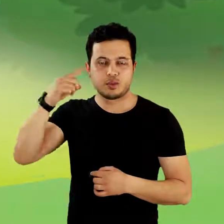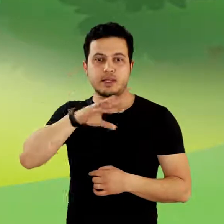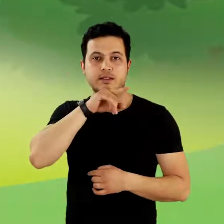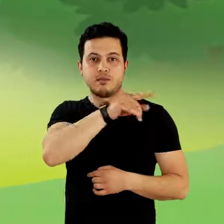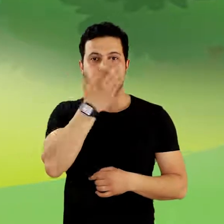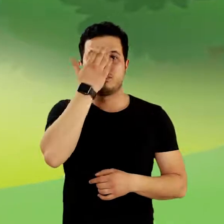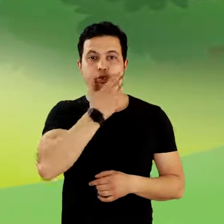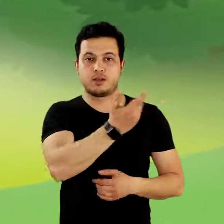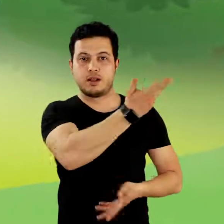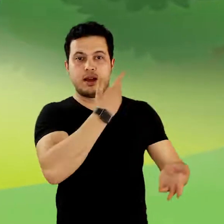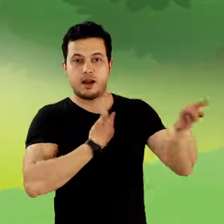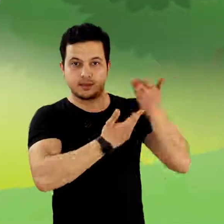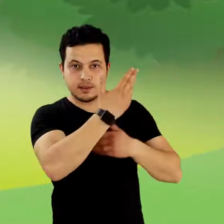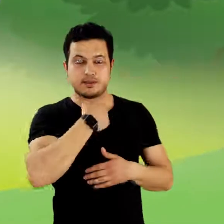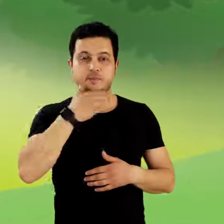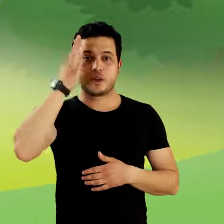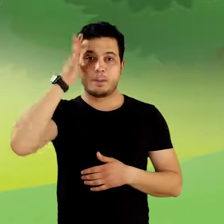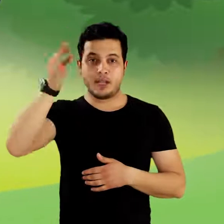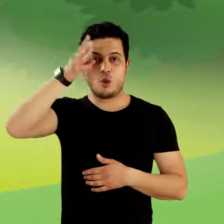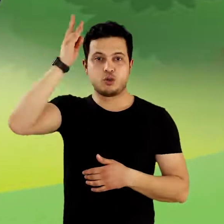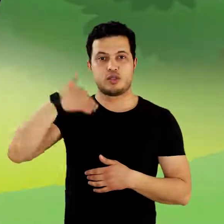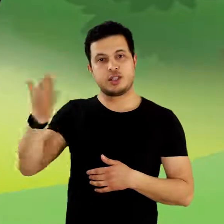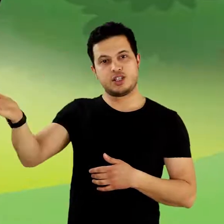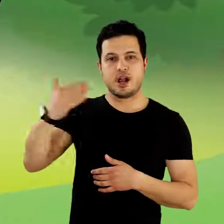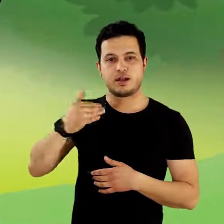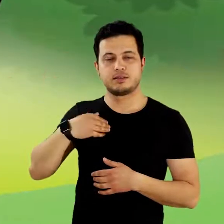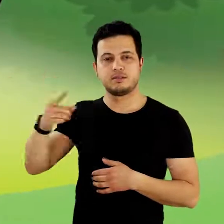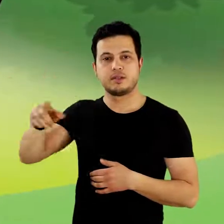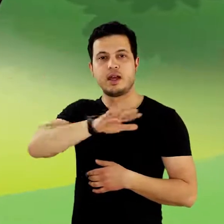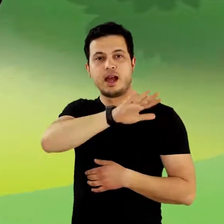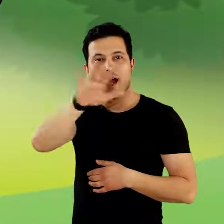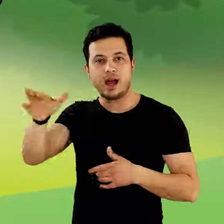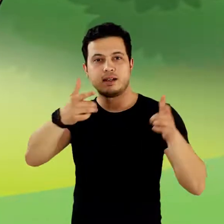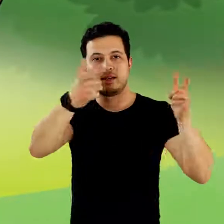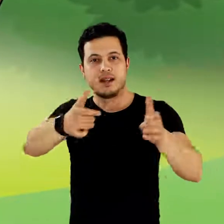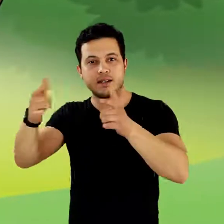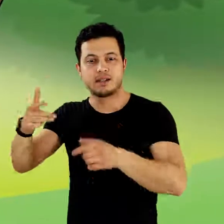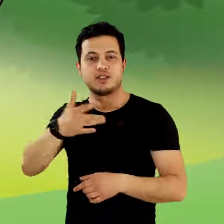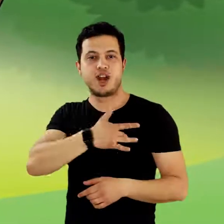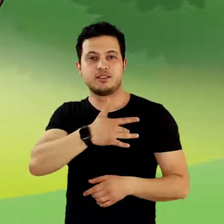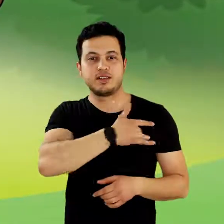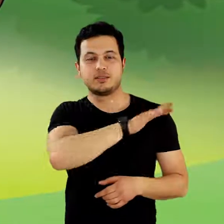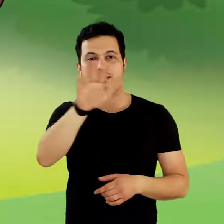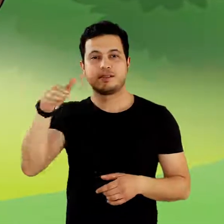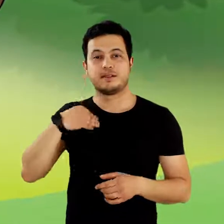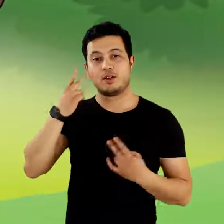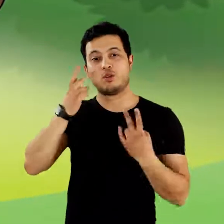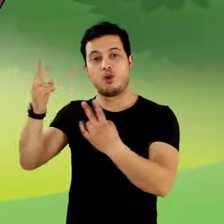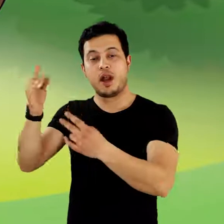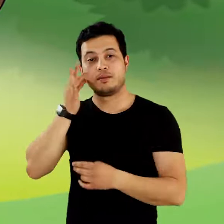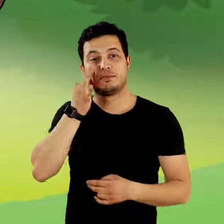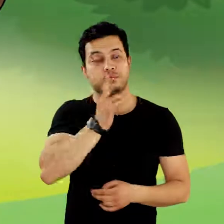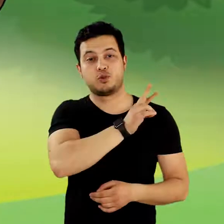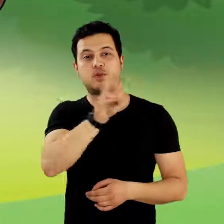güzel anlattı ki Bilge Oroz'u çağırmasak olmaz. Her yeri canlı canlı görme fırsatımız varken niye duralım ki?